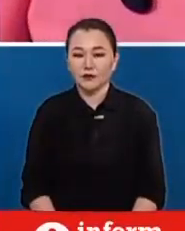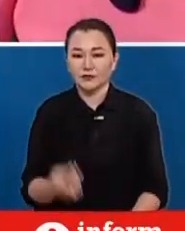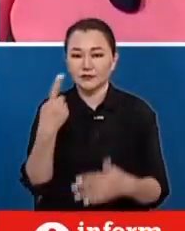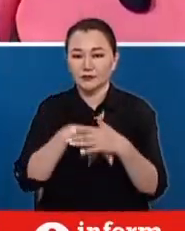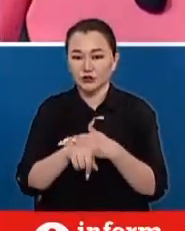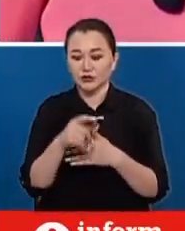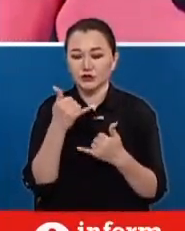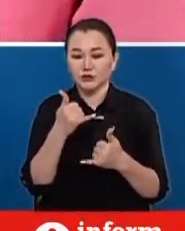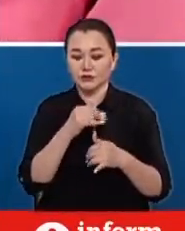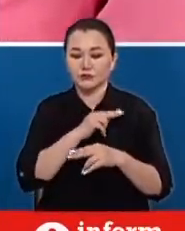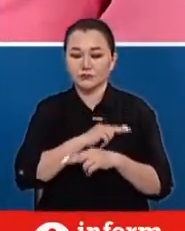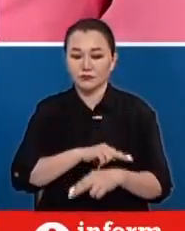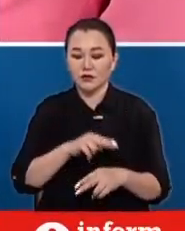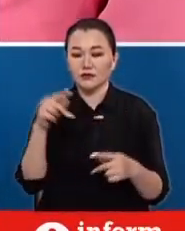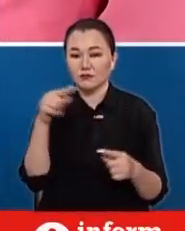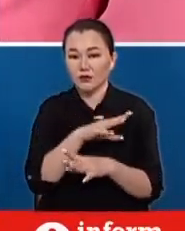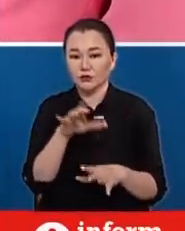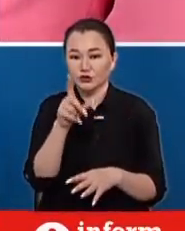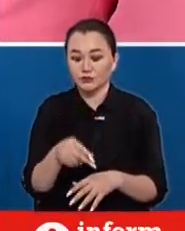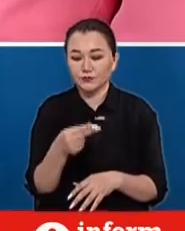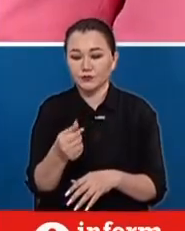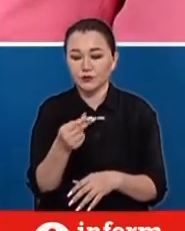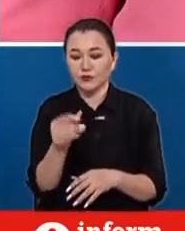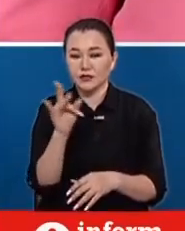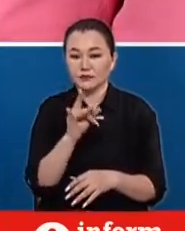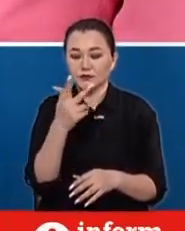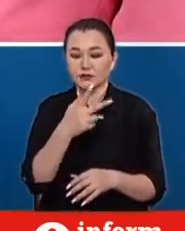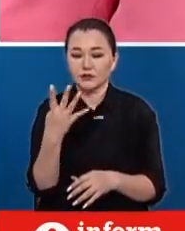Демек, енді еңбекке жарамсыздық үшін берілетін жәрдемақы мөлшері